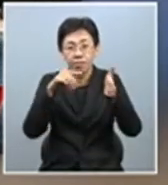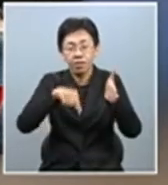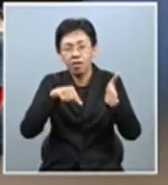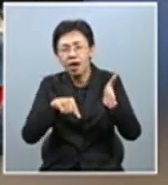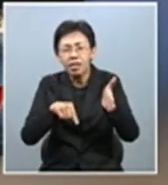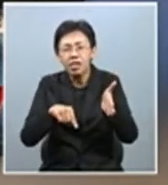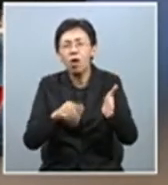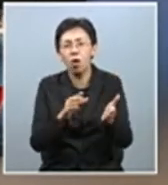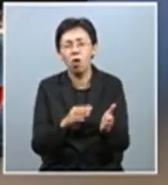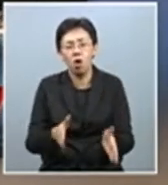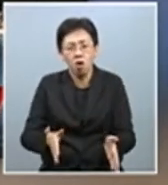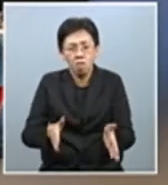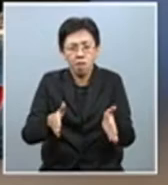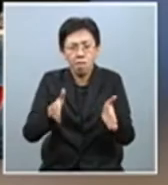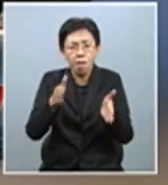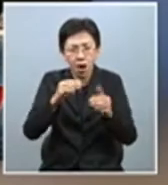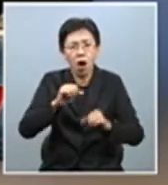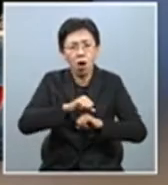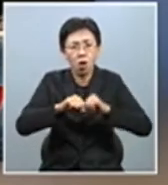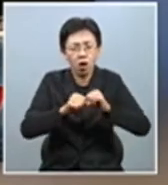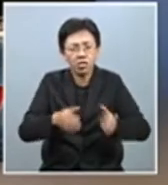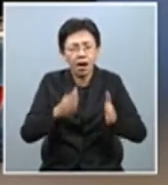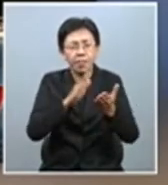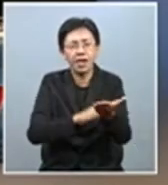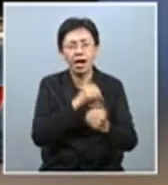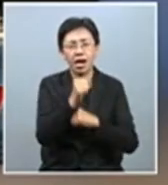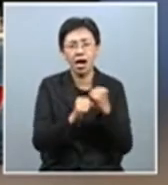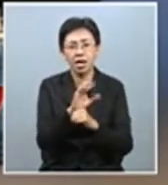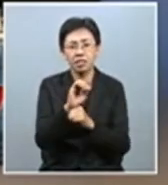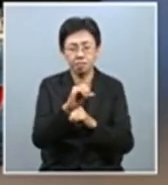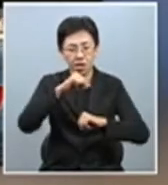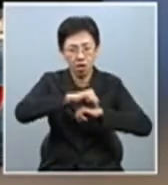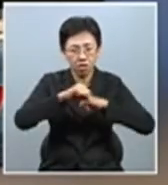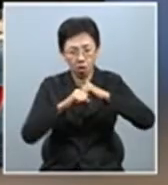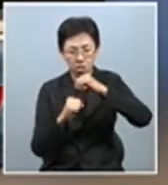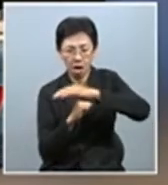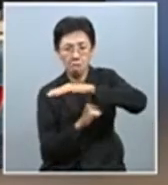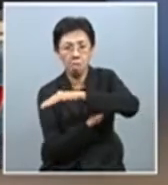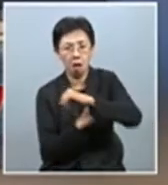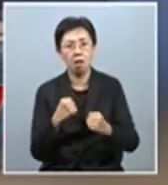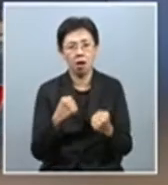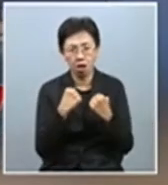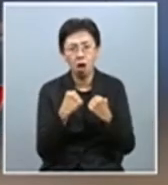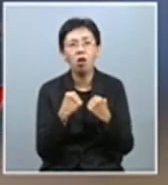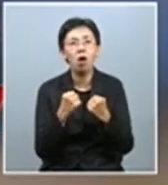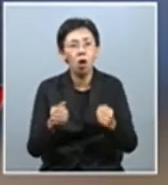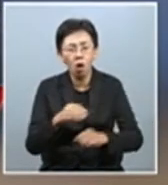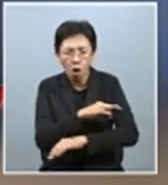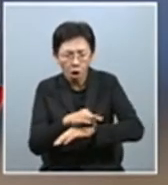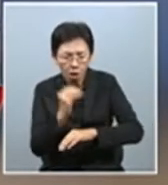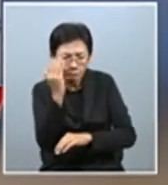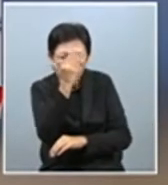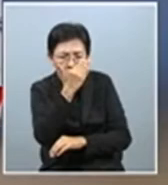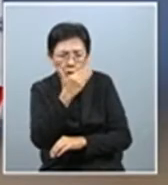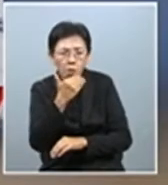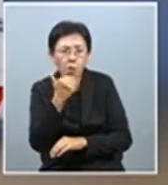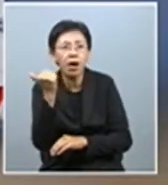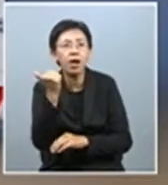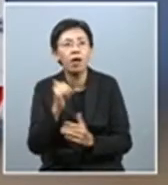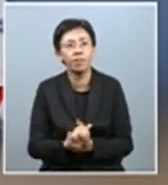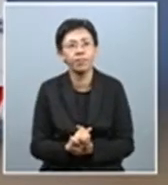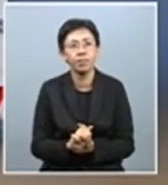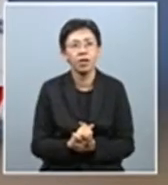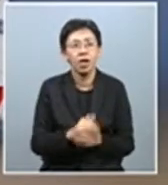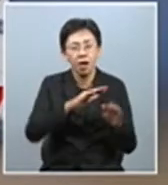ว่า50ปีแล้วนะครับแต่โครงสร้างอาคารยังมีความแข็งแรงดีและมีความงดงามทางสถาปัตยกรรมจากหลังคาคอนกรีตทรงโ